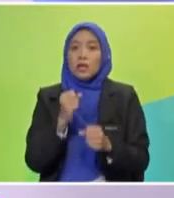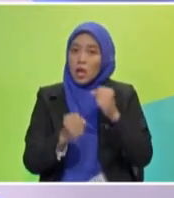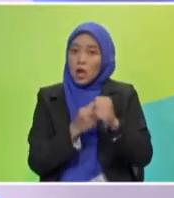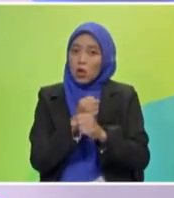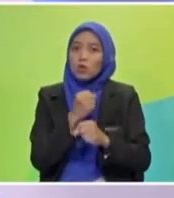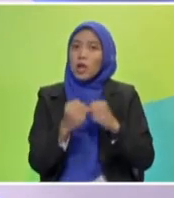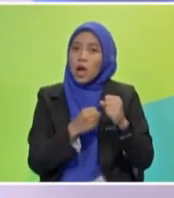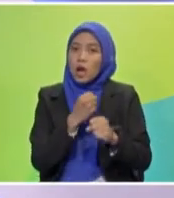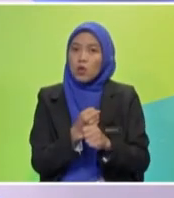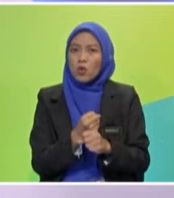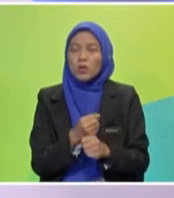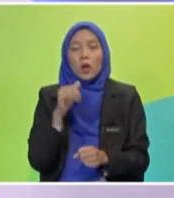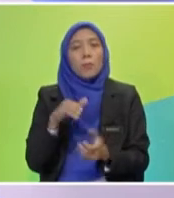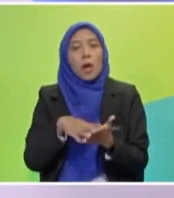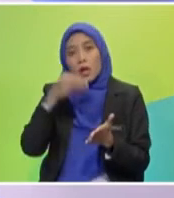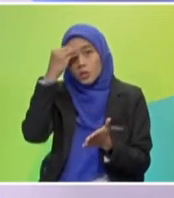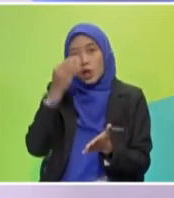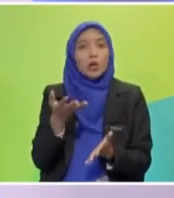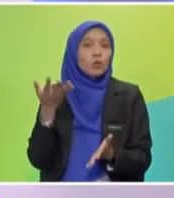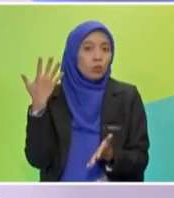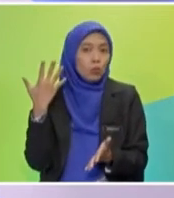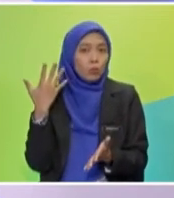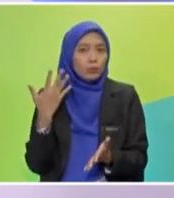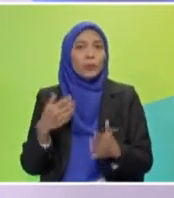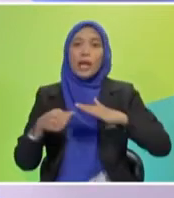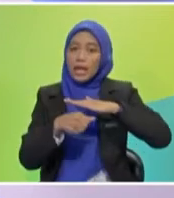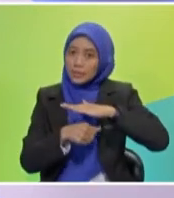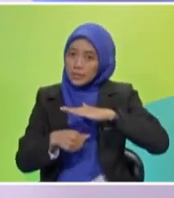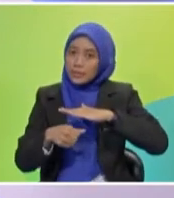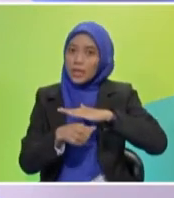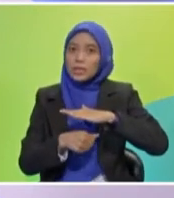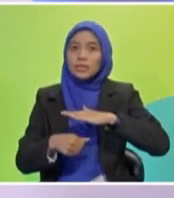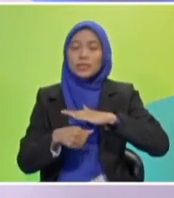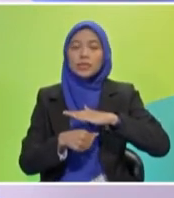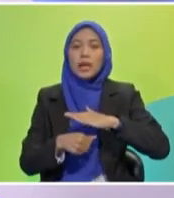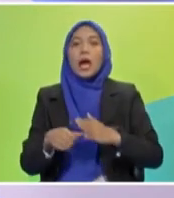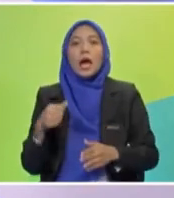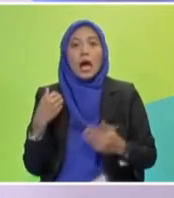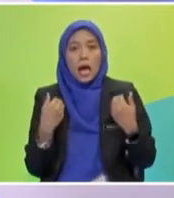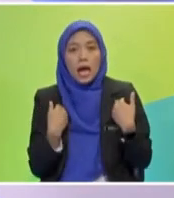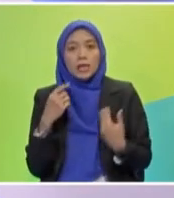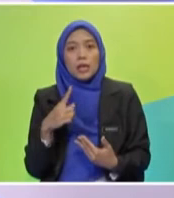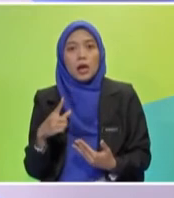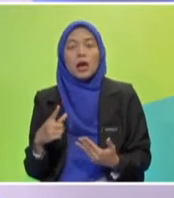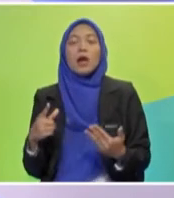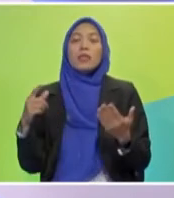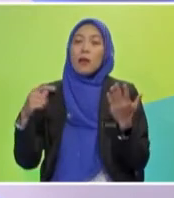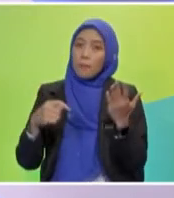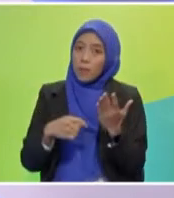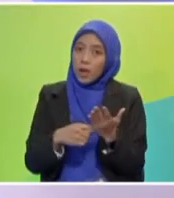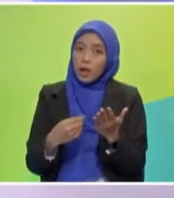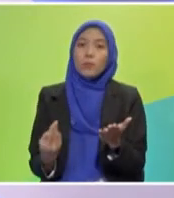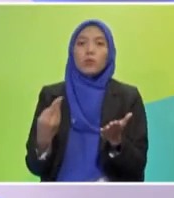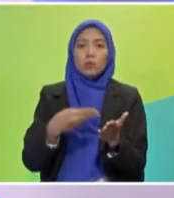yang seterusnya bila kita belajar nanti, ialah sebenarnya asasnya proses tambah berulang dan konsep kumpulan dan